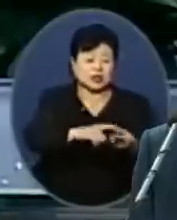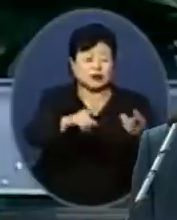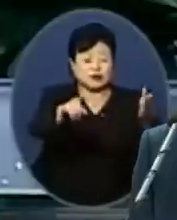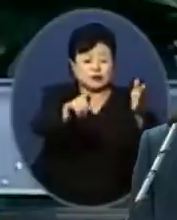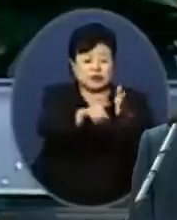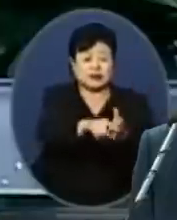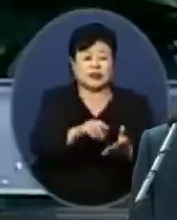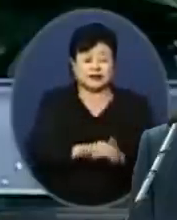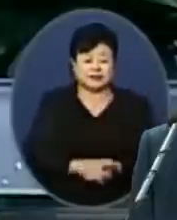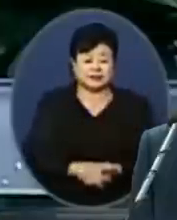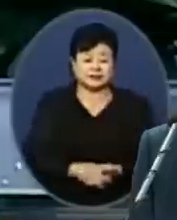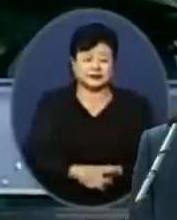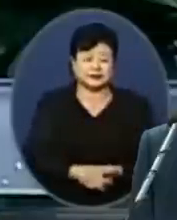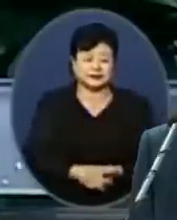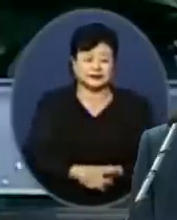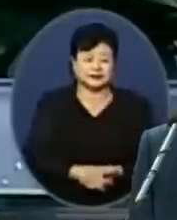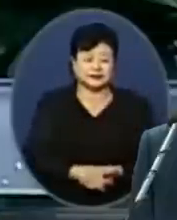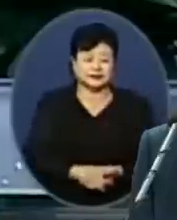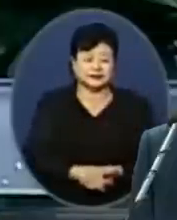믿어야 되는 것입니다.